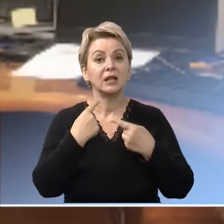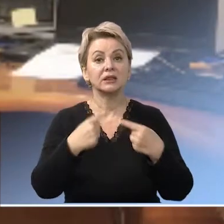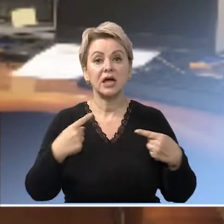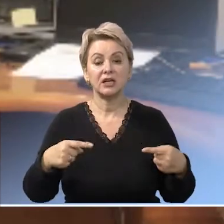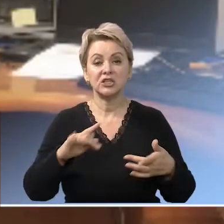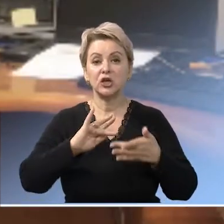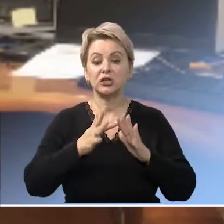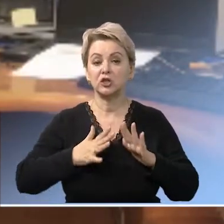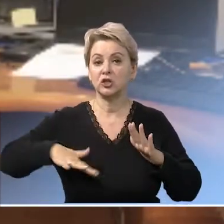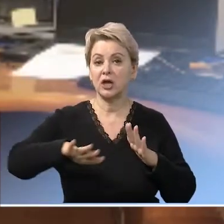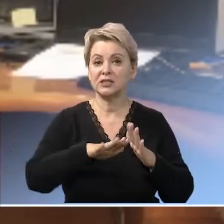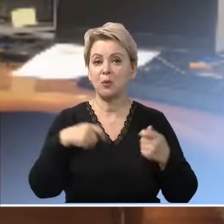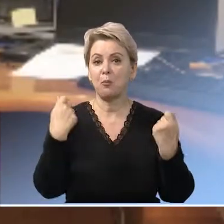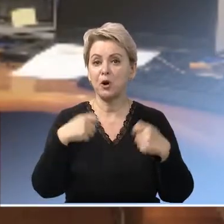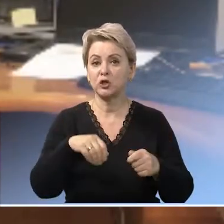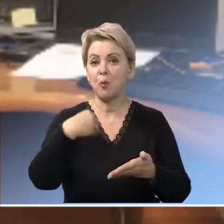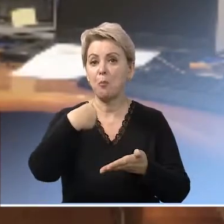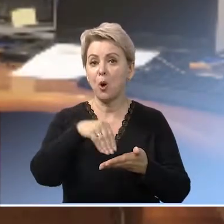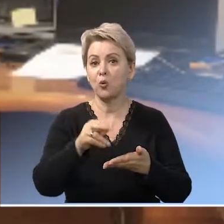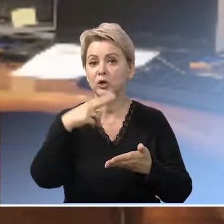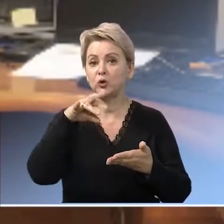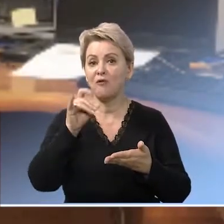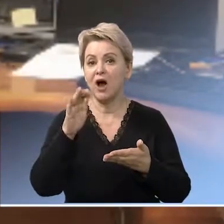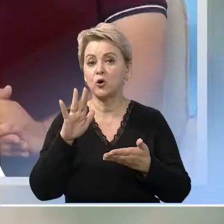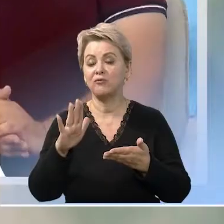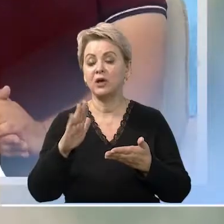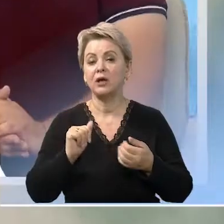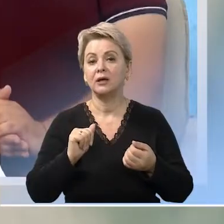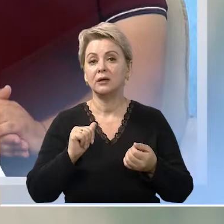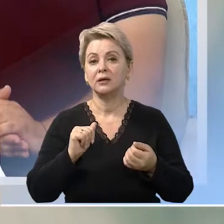на различных интернет-площадках по продаже и покупке товаров